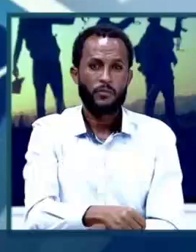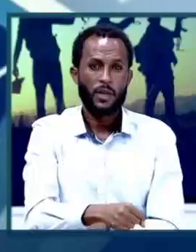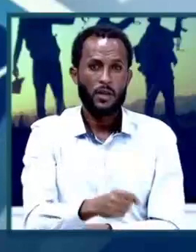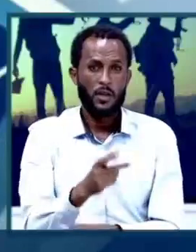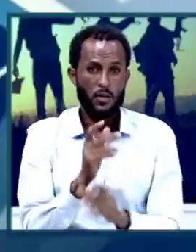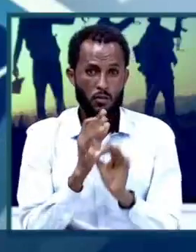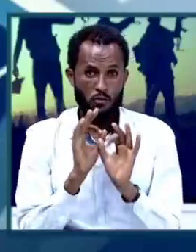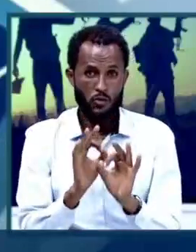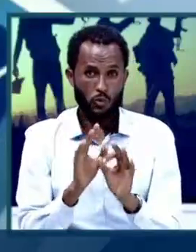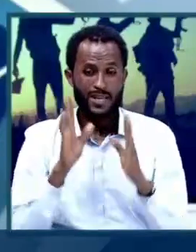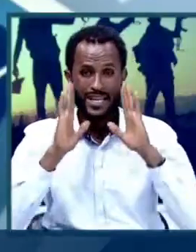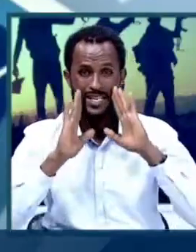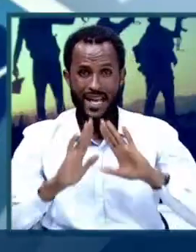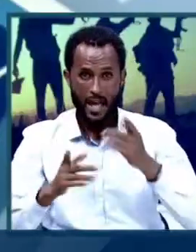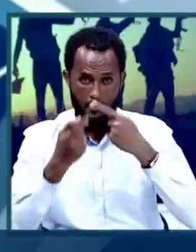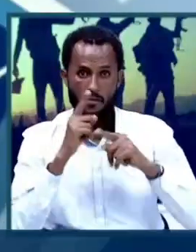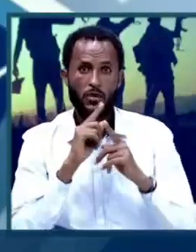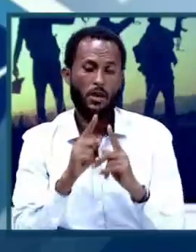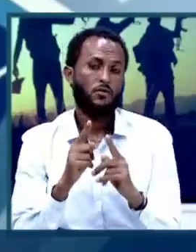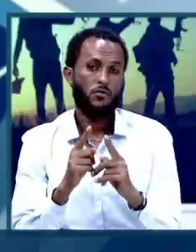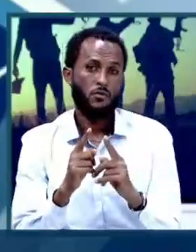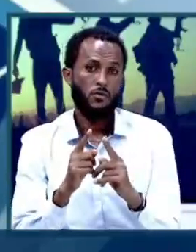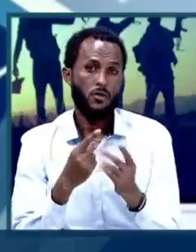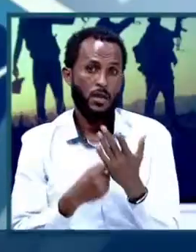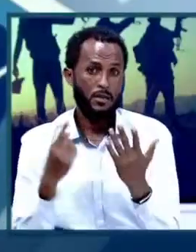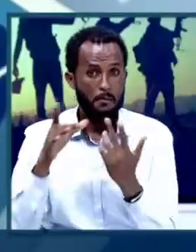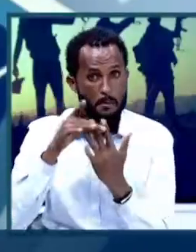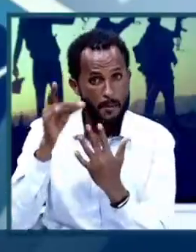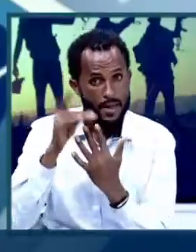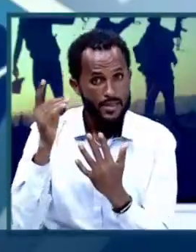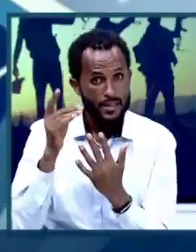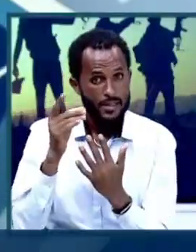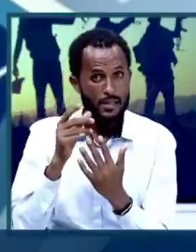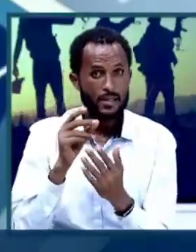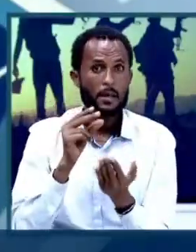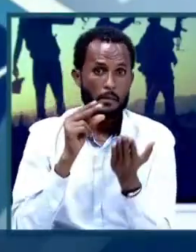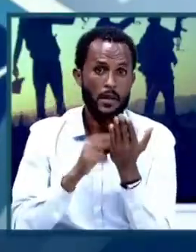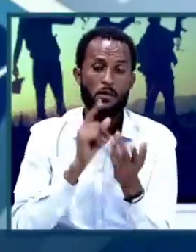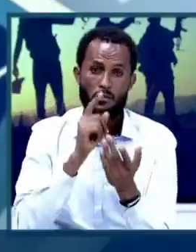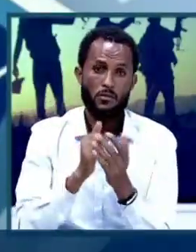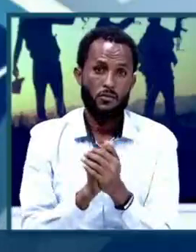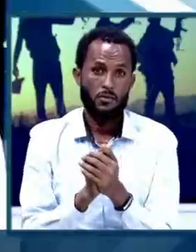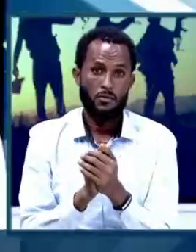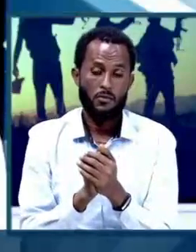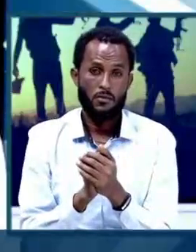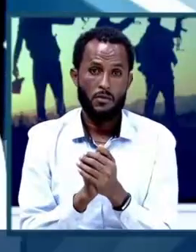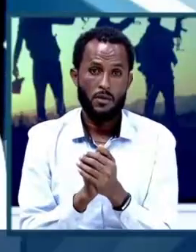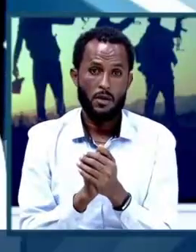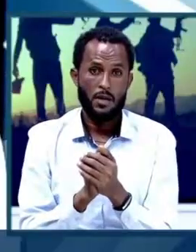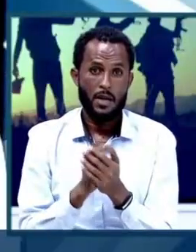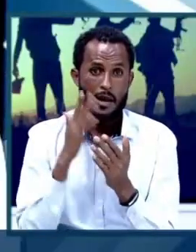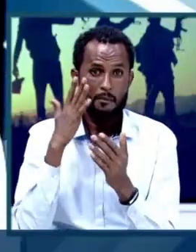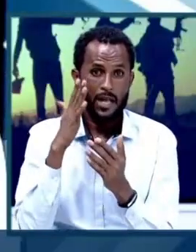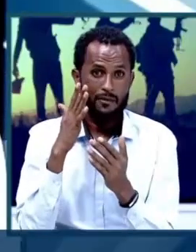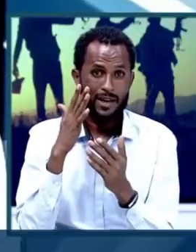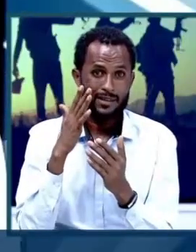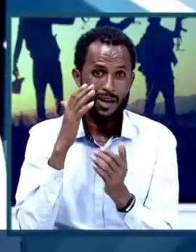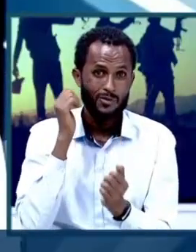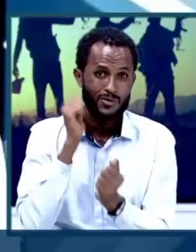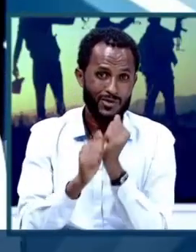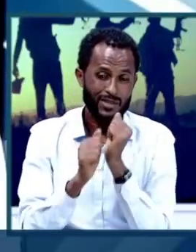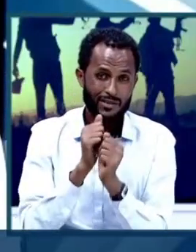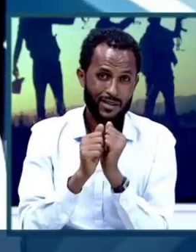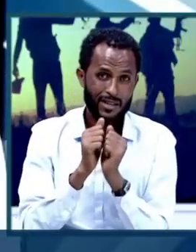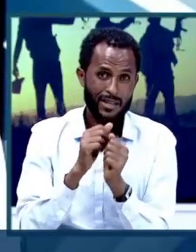ዝኾነ ሰላም መምፃእ ኢቱ ምትራፍ ካ ምካሊእ መማረፅታ እዩ ሓደ ብርሰት ይለካየ ክንጠፍእ እንታይ ኮይና ምናልባት ካብቲ ብርሰት